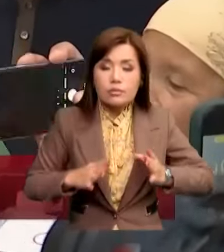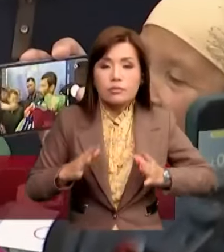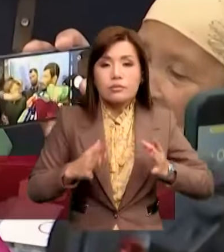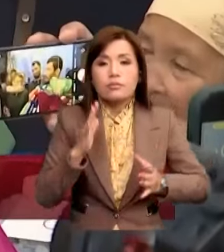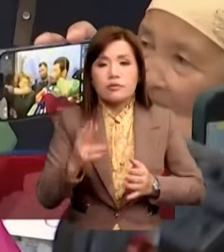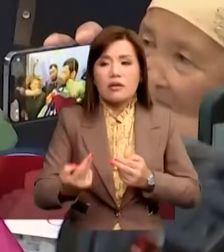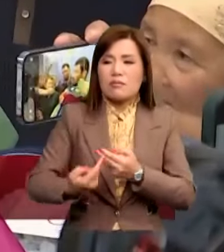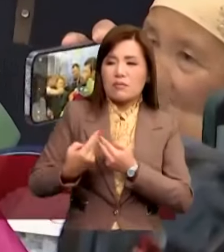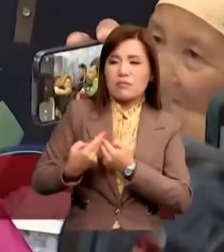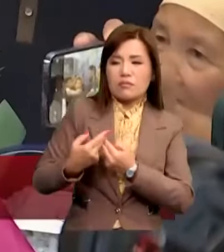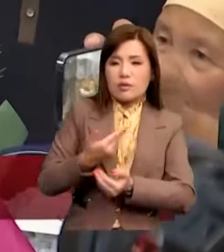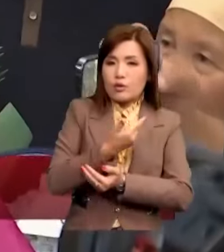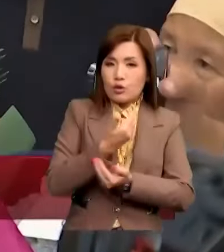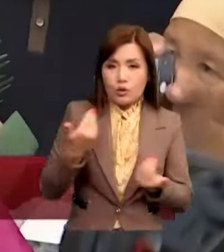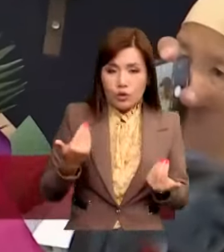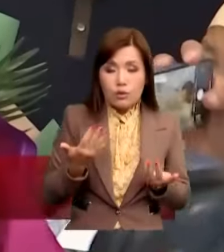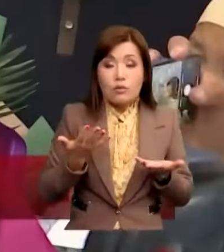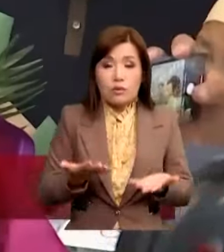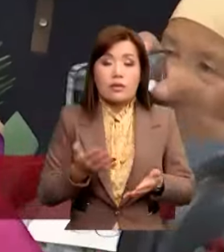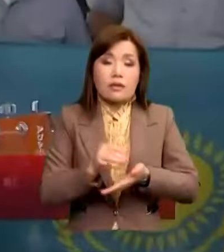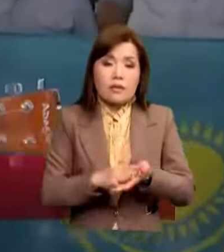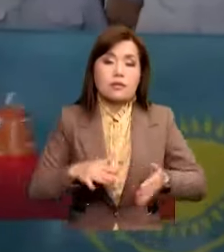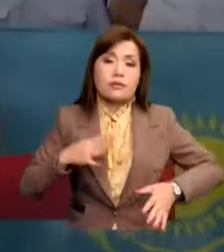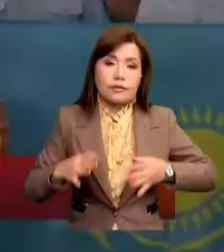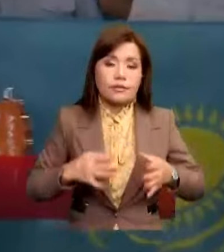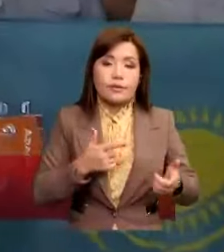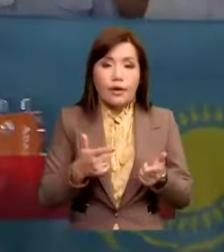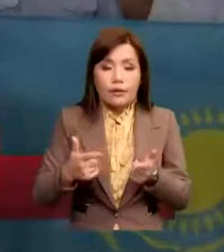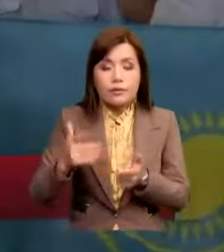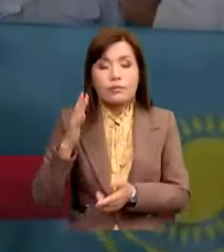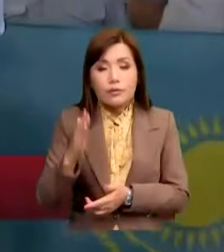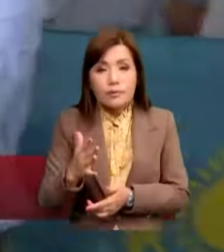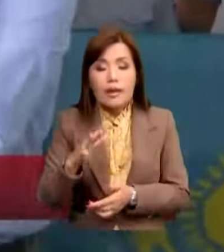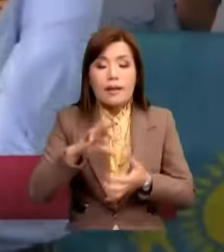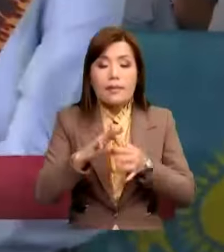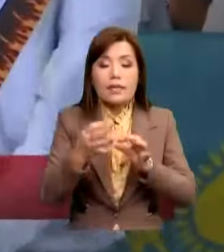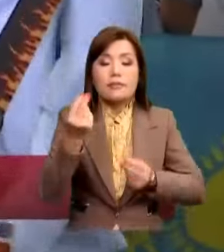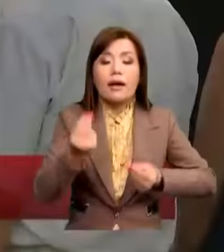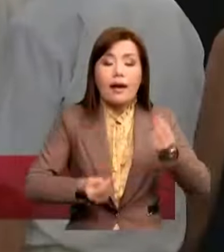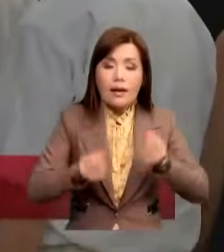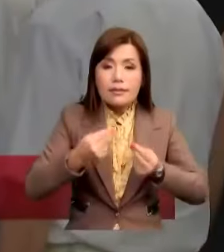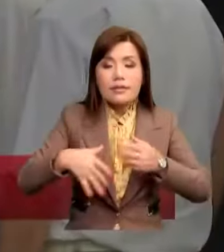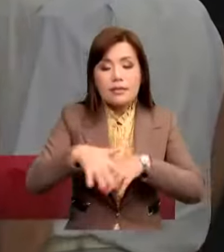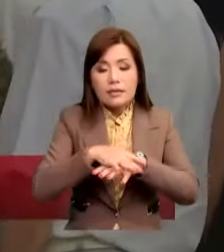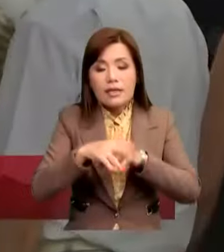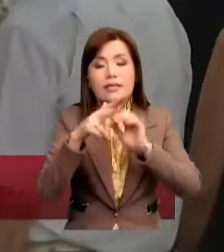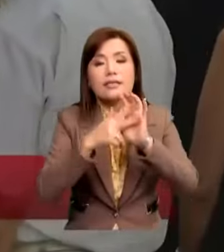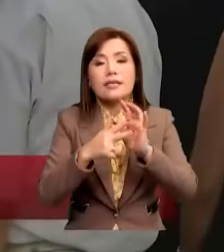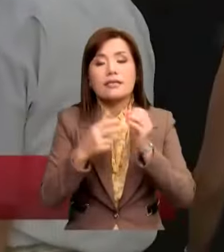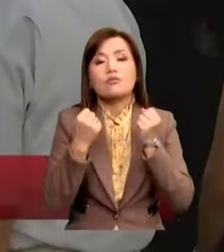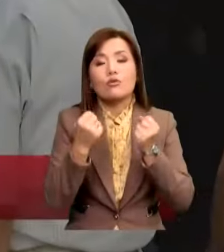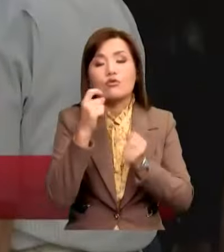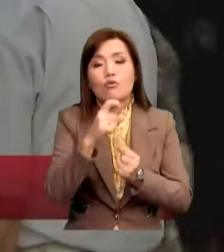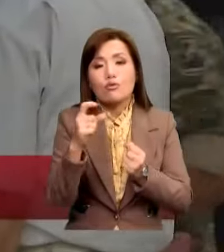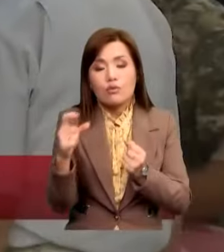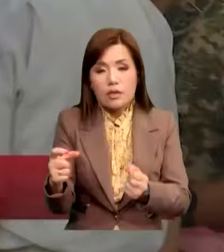кедергі келтіретін ештеңе жоқ, сол себептен дайындаламыз. Айта кеткен жөн, Париж олимпиадасында ел намысын 80 спортшы қорғады.